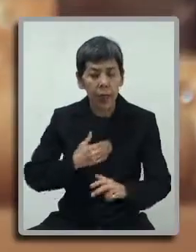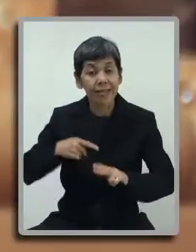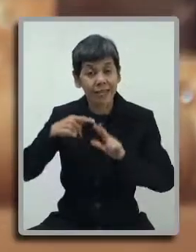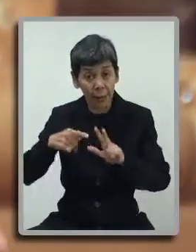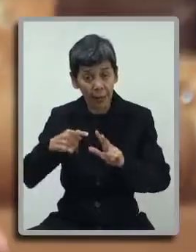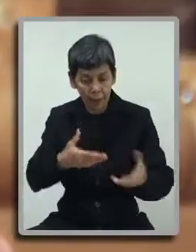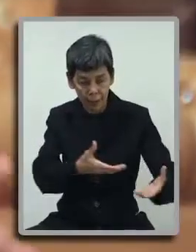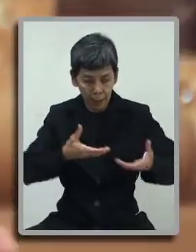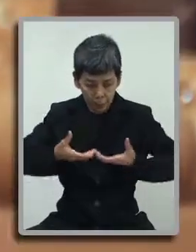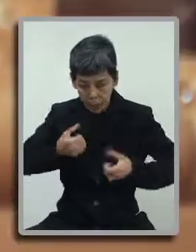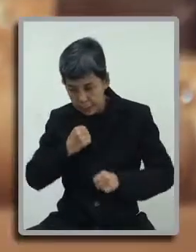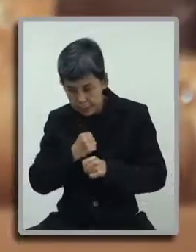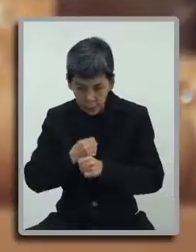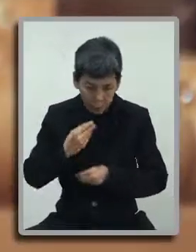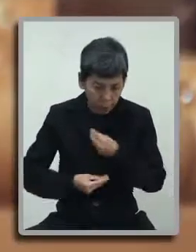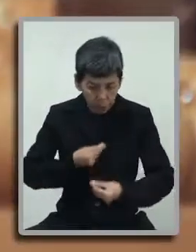การให้ทุนเขาเพื่อให้เขาไปมีอาชีพ ใช่ครับแล้วเราก็จะสอนวิธีการตกปลาให้กับเขาว่าถ้าวันนี้เขา